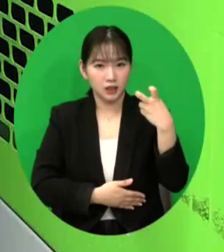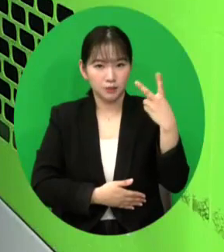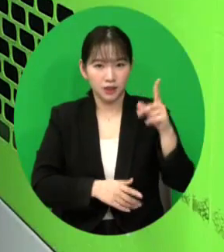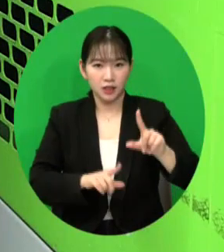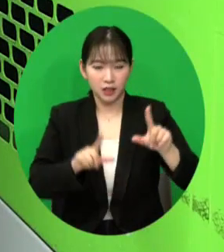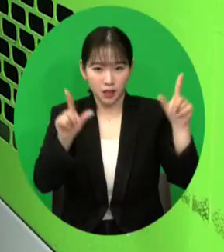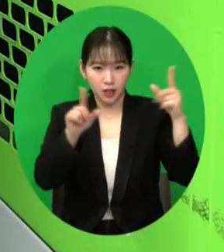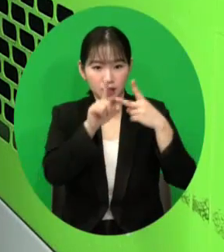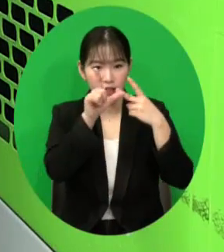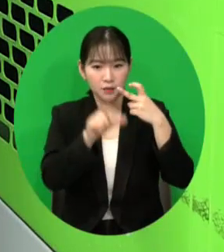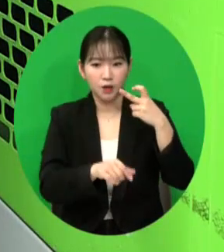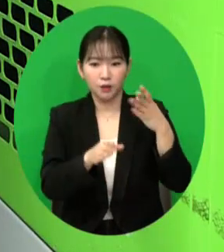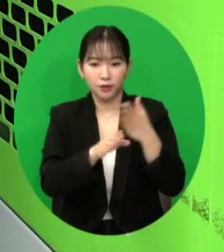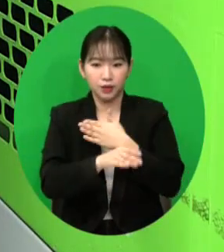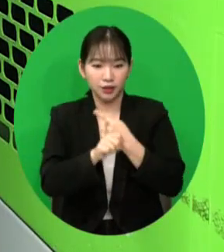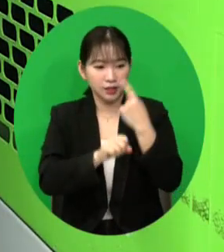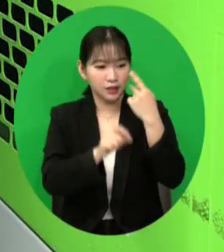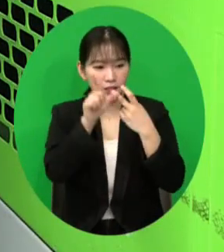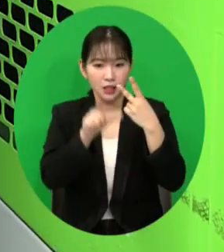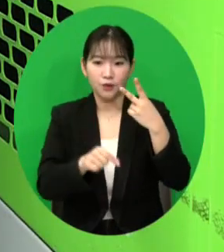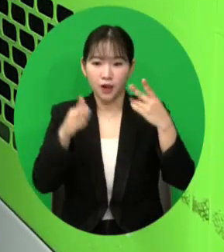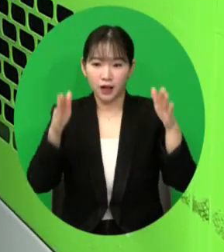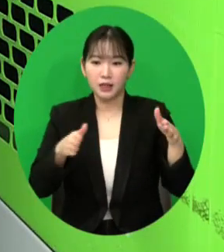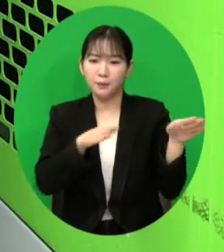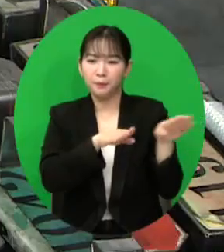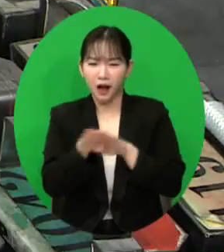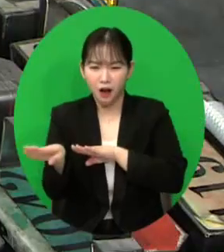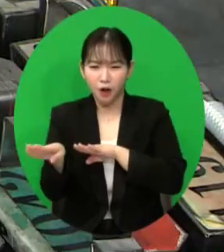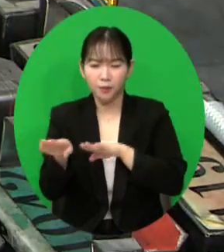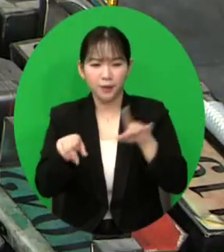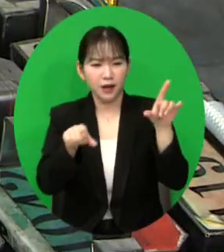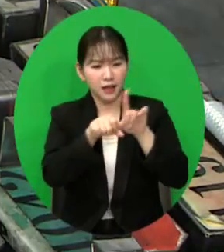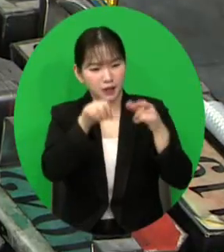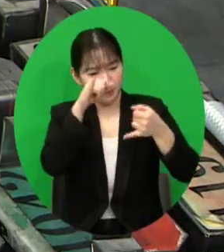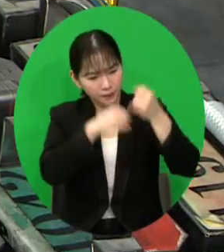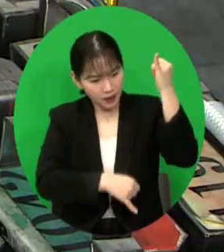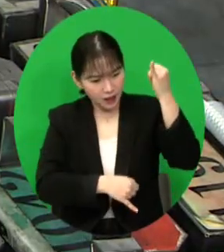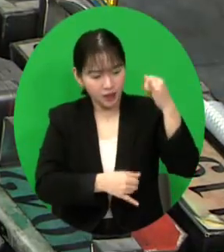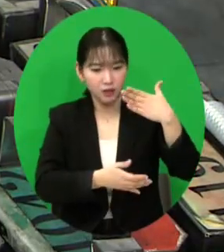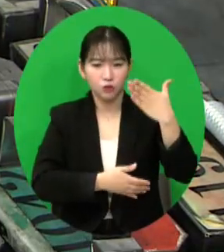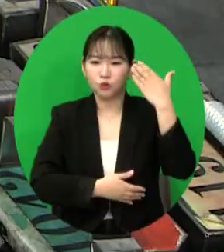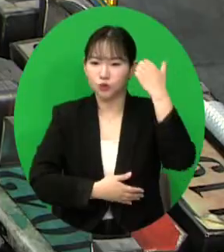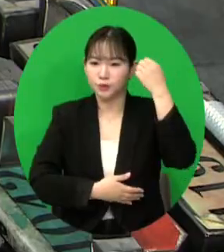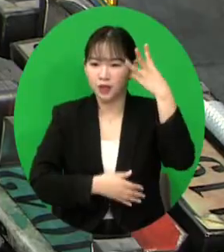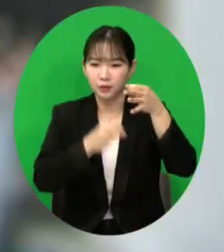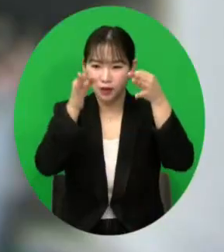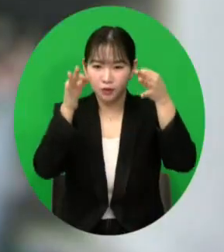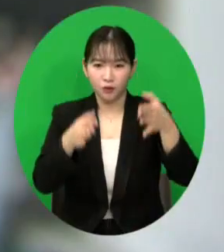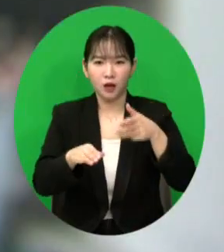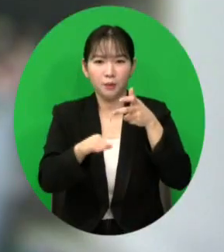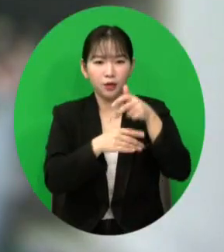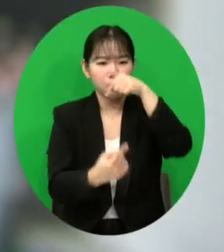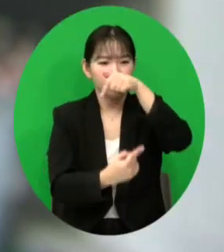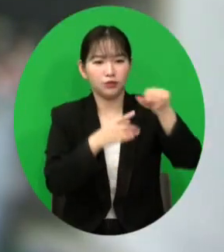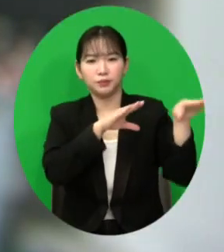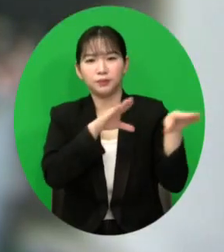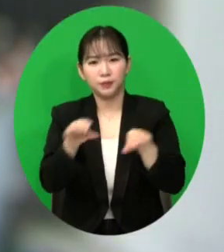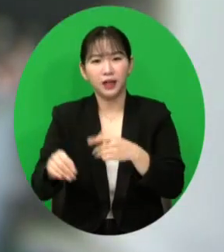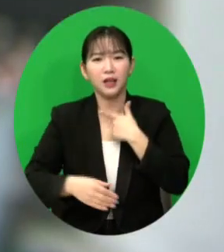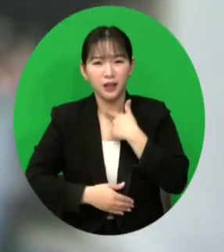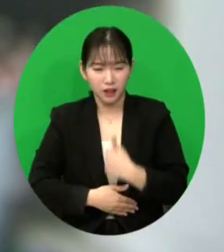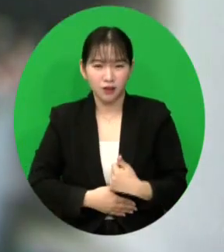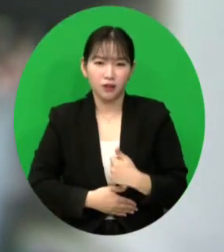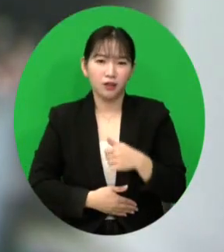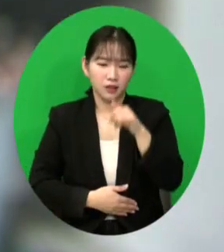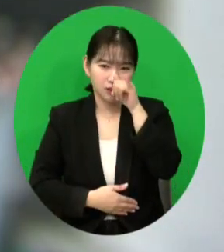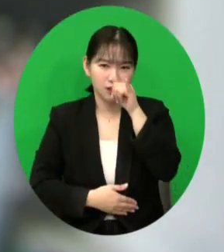2022년 12월부터 지난해 2월까지 파업과 가스비 체납으로 무려 93일 동안 버스 운행이 중단됐던